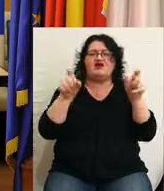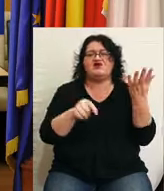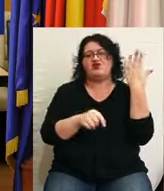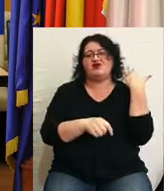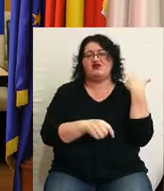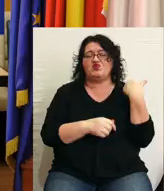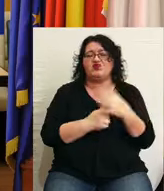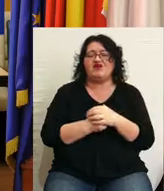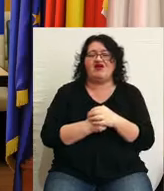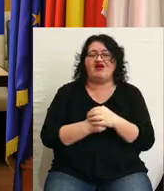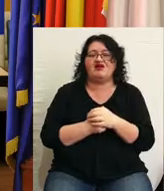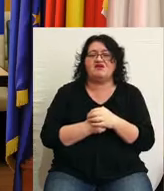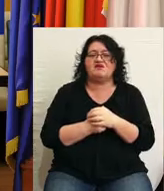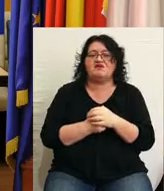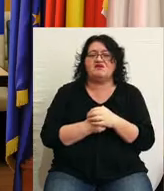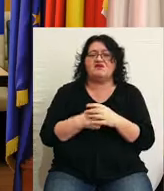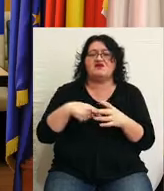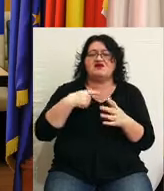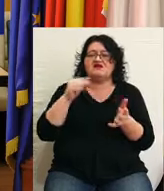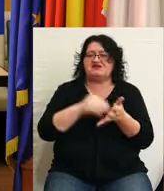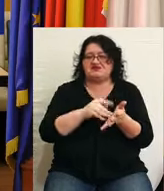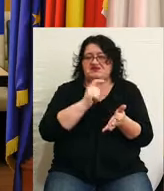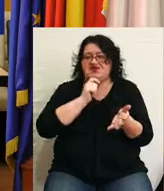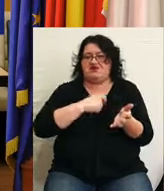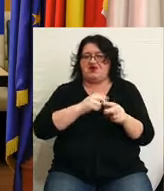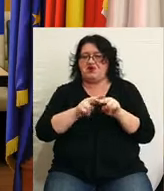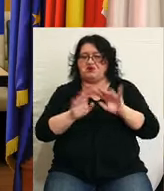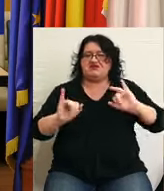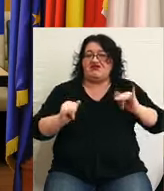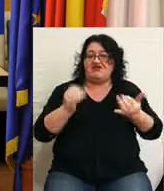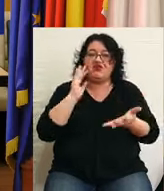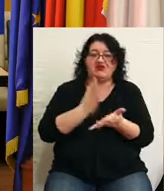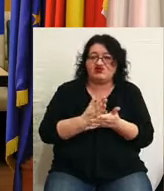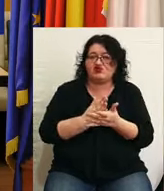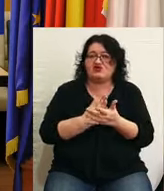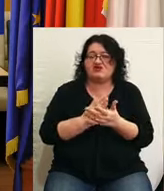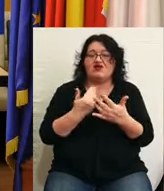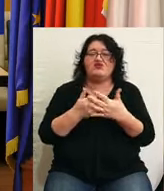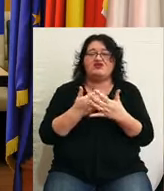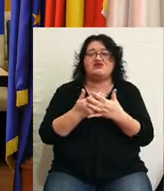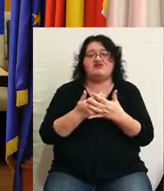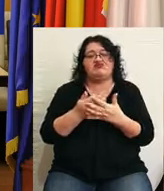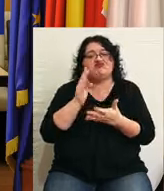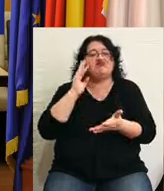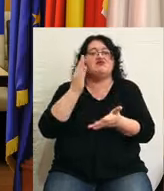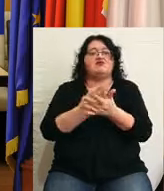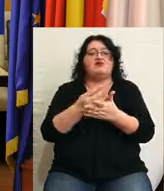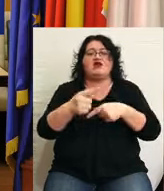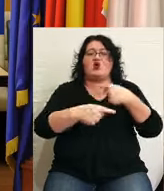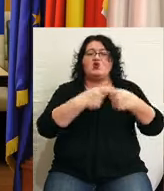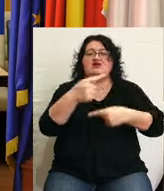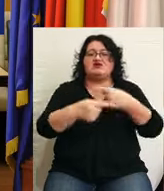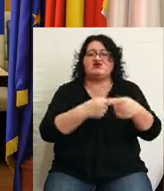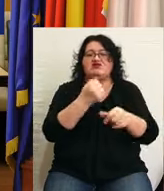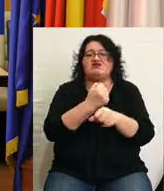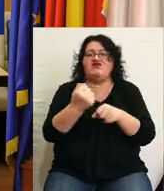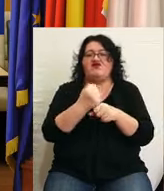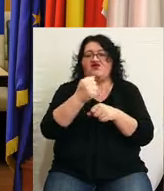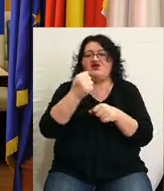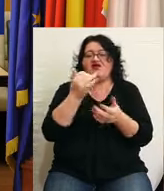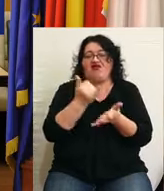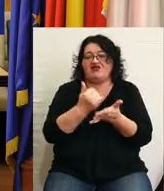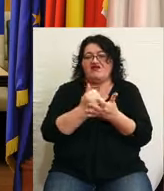trecut. Sunt dezamăgit de această decizie cruntă, care până la urmă are consecințe foarte reale pentru